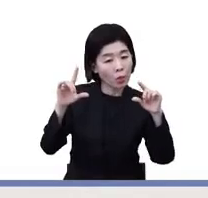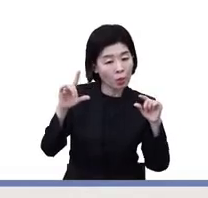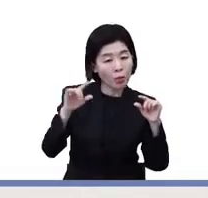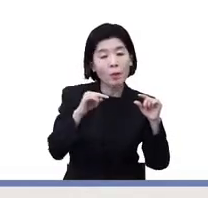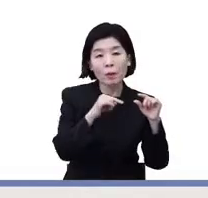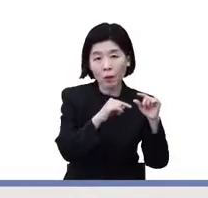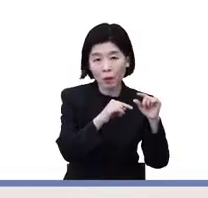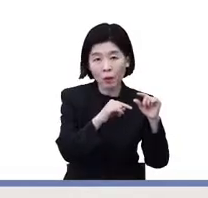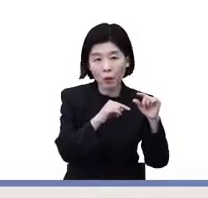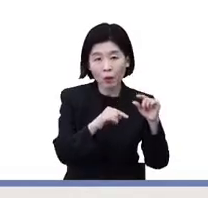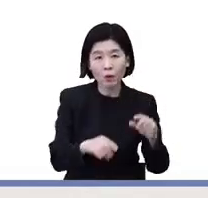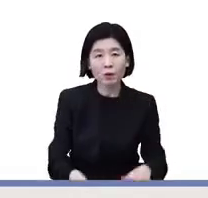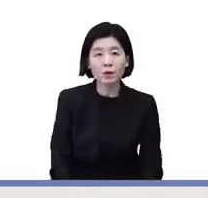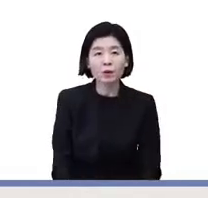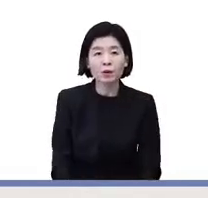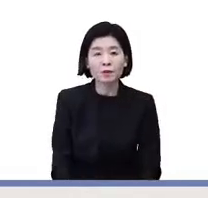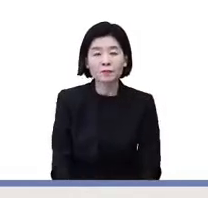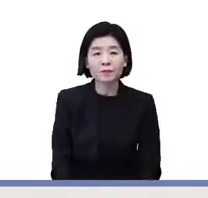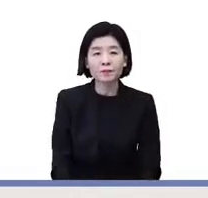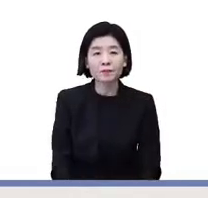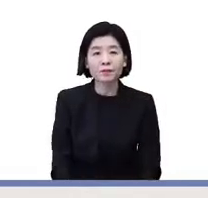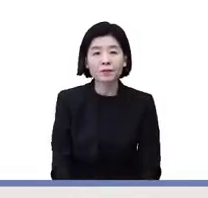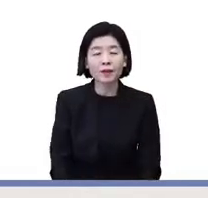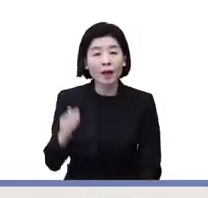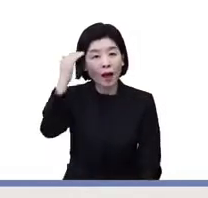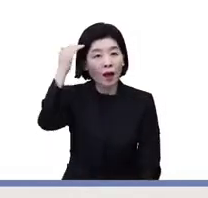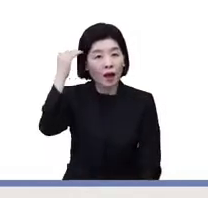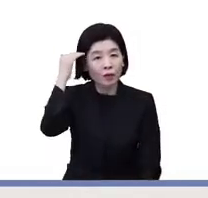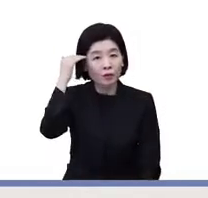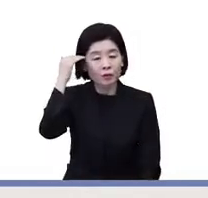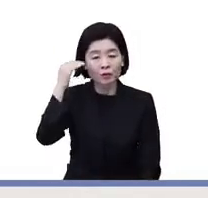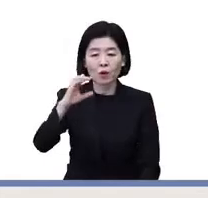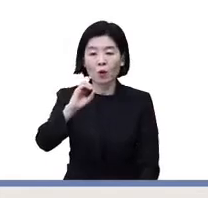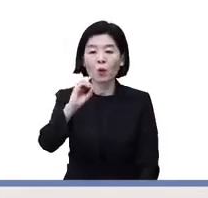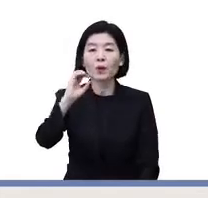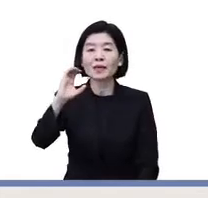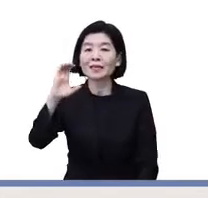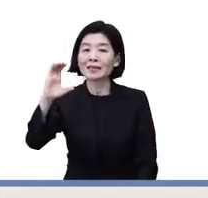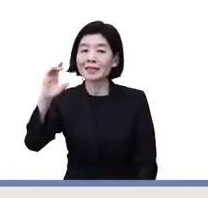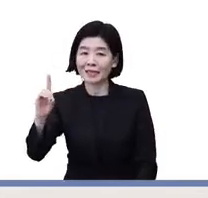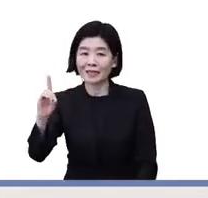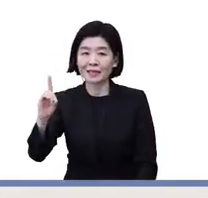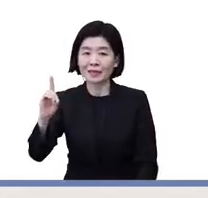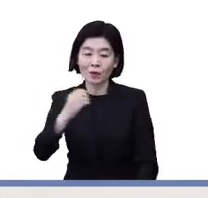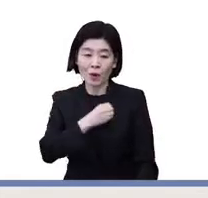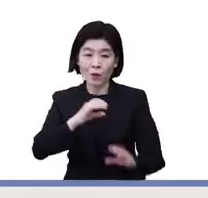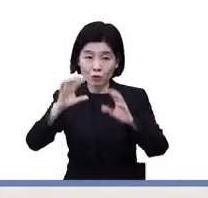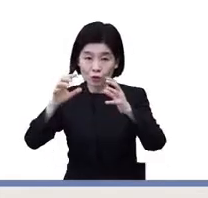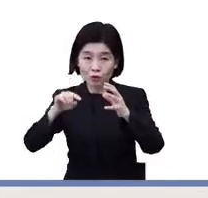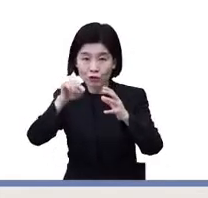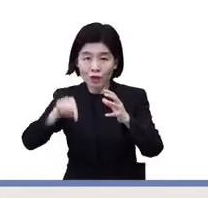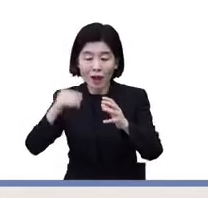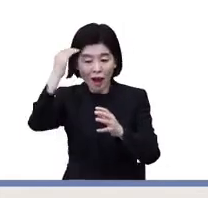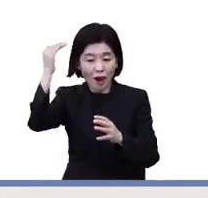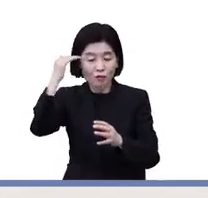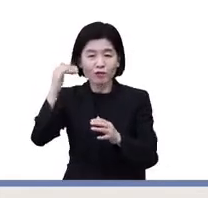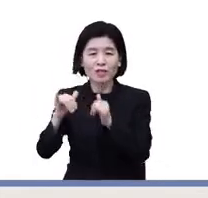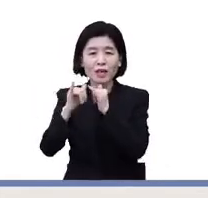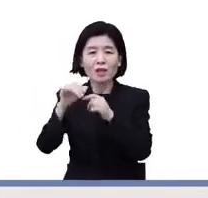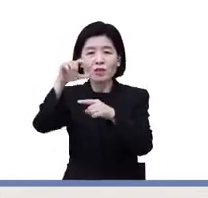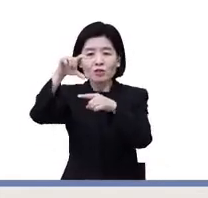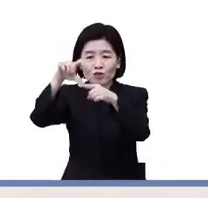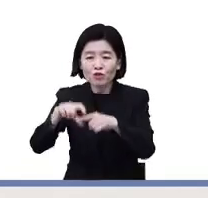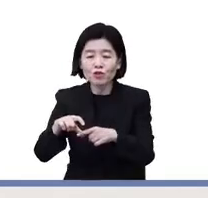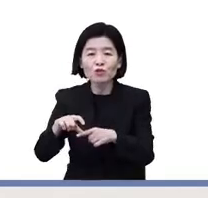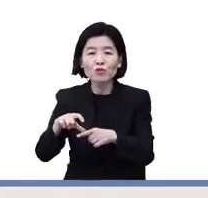비하면은 높지는 않습니다. 우리나라의 자살률은 OECD 회원국 중 몇 번째인지 이건 너무 유명하죠.